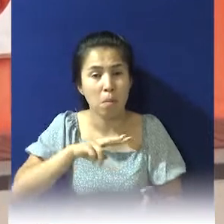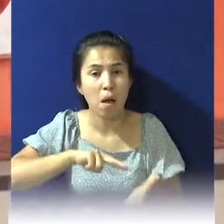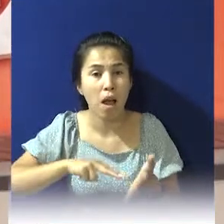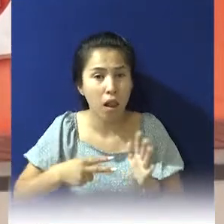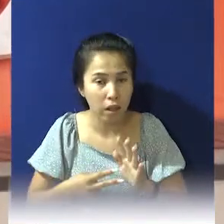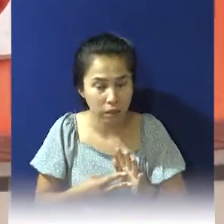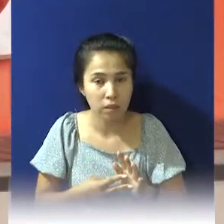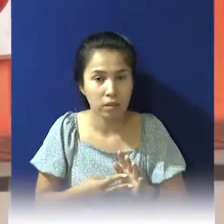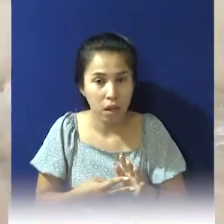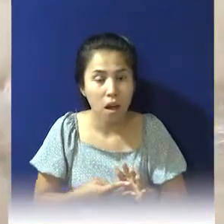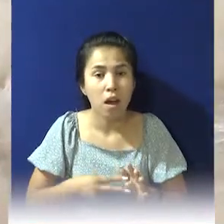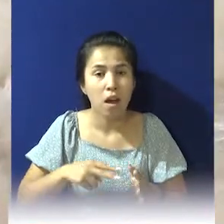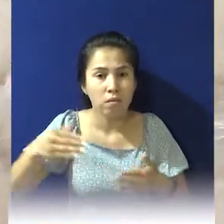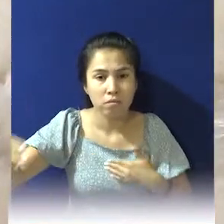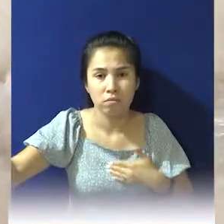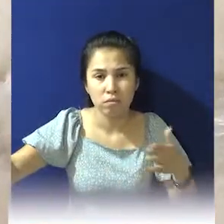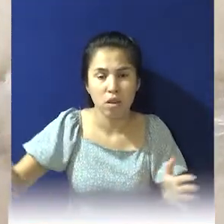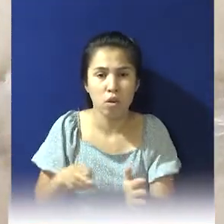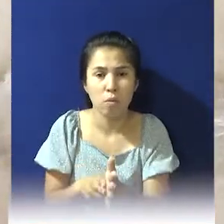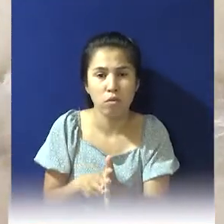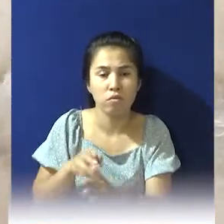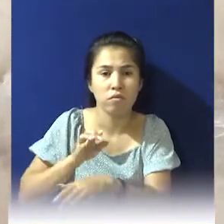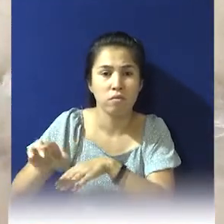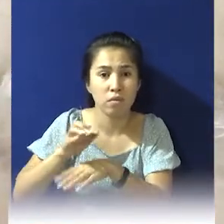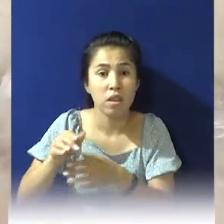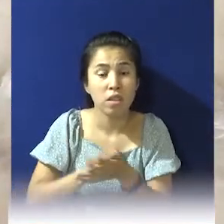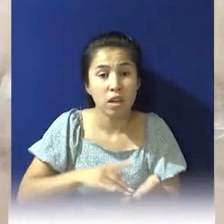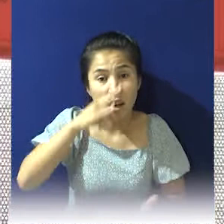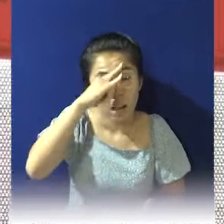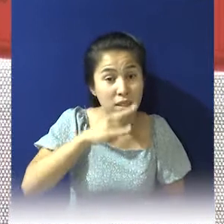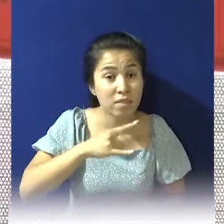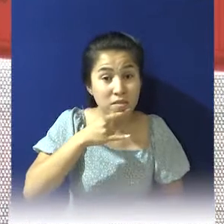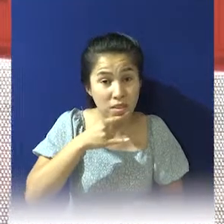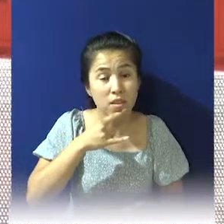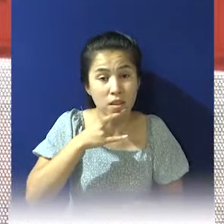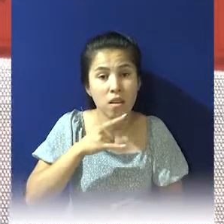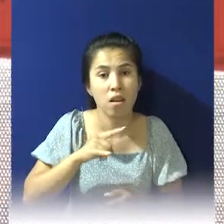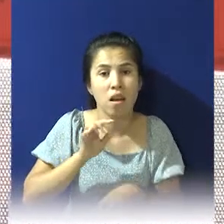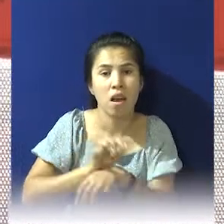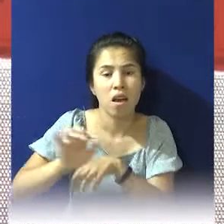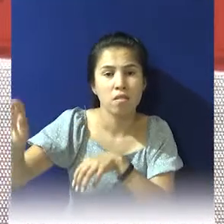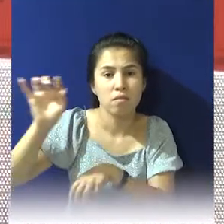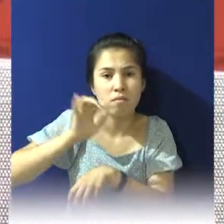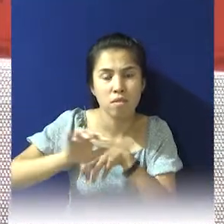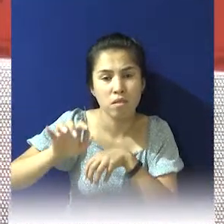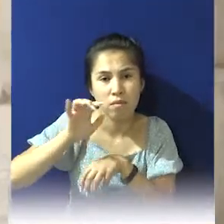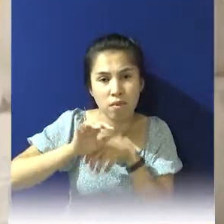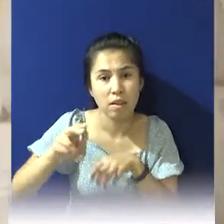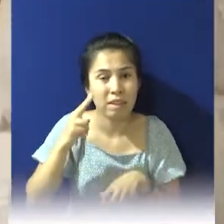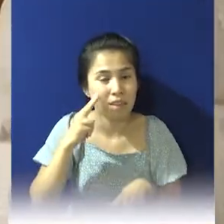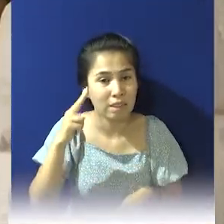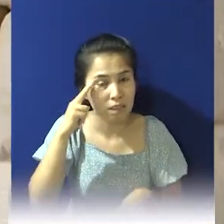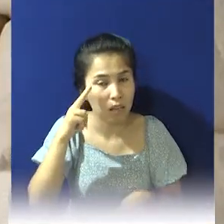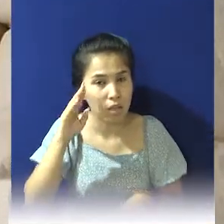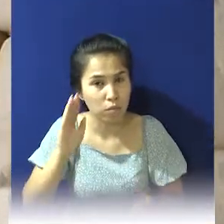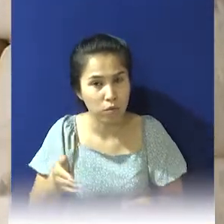магазинов. Реализация закупленных продовольственных товаров производится по ценам ниже рыночных, утверждают специалисты. Перечень социально значимых